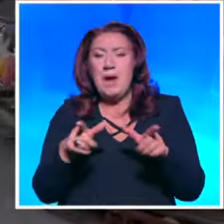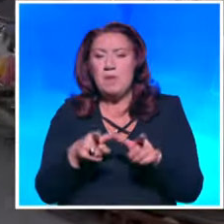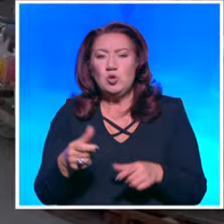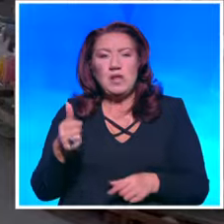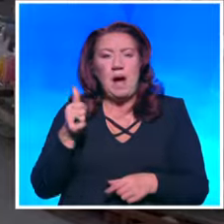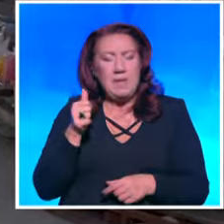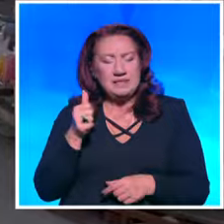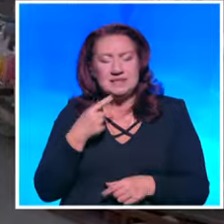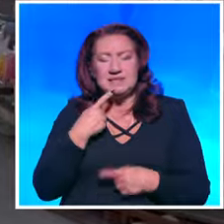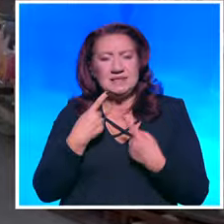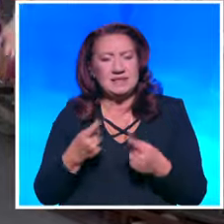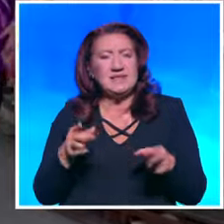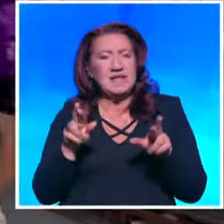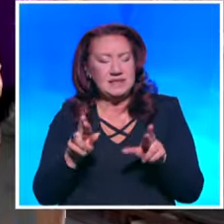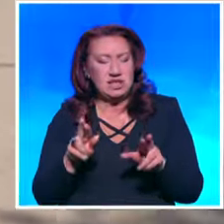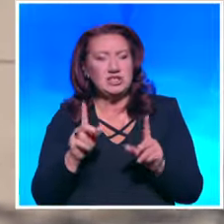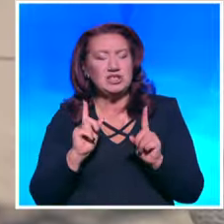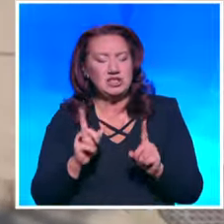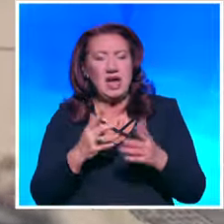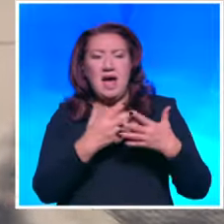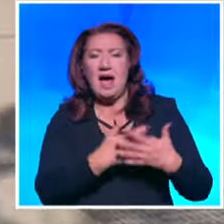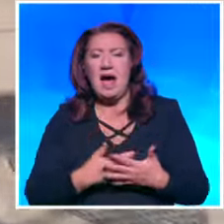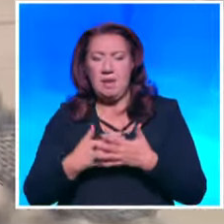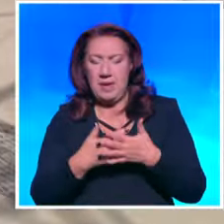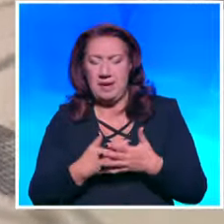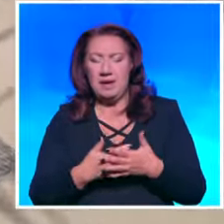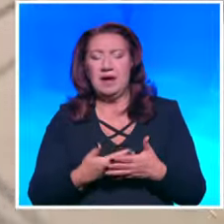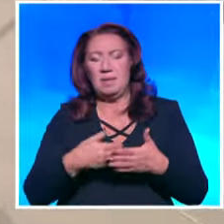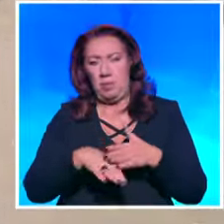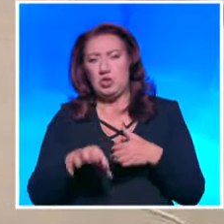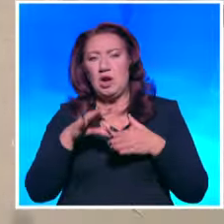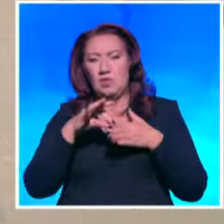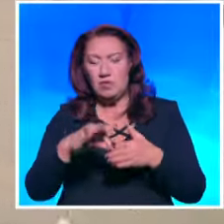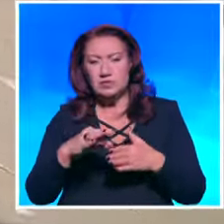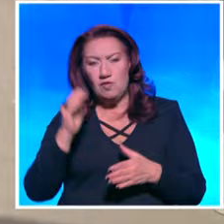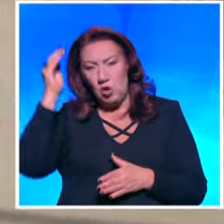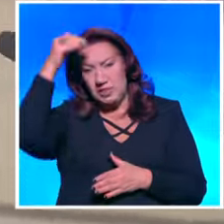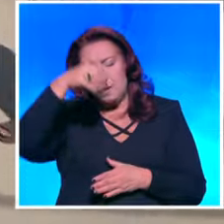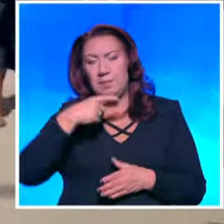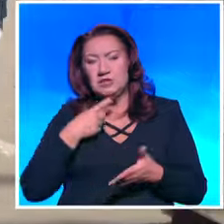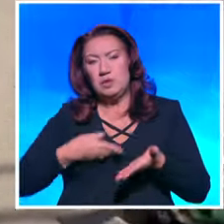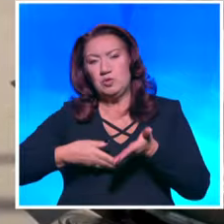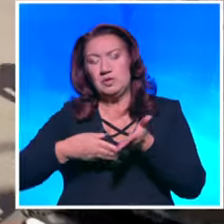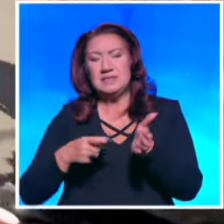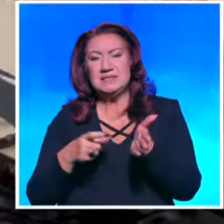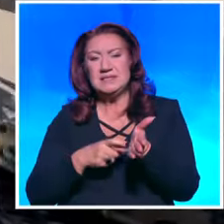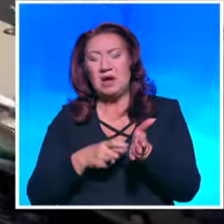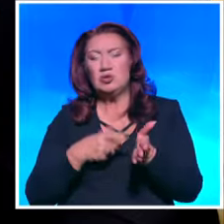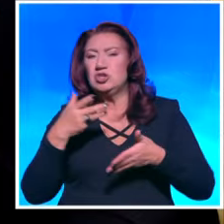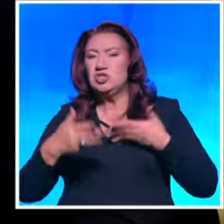изрази надежда че цитирам щатите под ръководството на тръмп ще подкрепят законните стремежи на